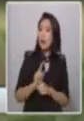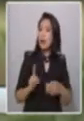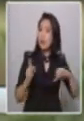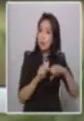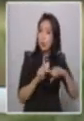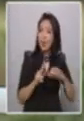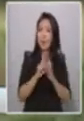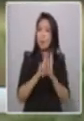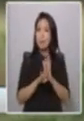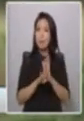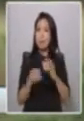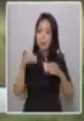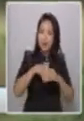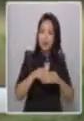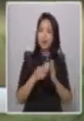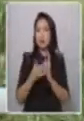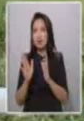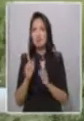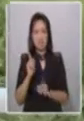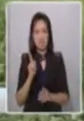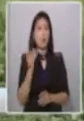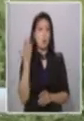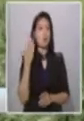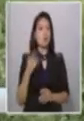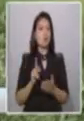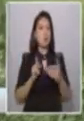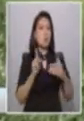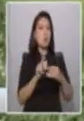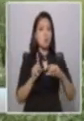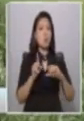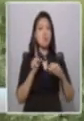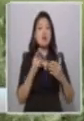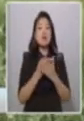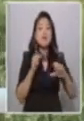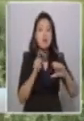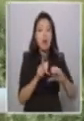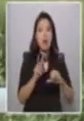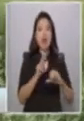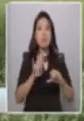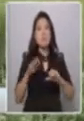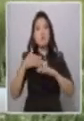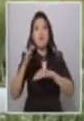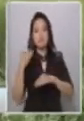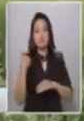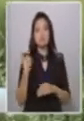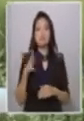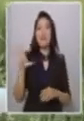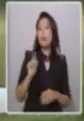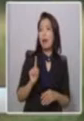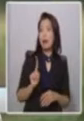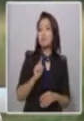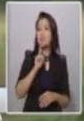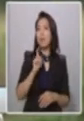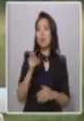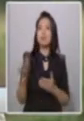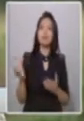บหรือนอกระบบ ครั้งแรกเลยกู้นอกระบบ เอามาทำอะไรพี ่เริ่มแรกเลยเอามาลงทุนทำเพราะว่าพี่เมื่อก่อนไม่ได้อยู่บ้านพ